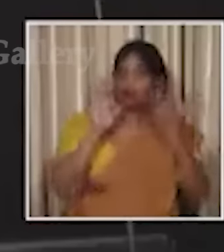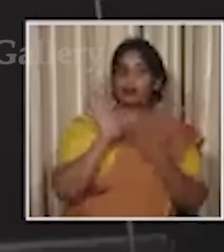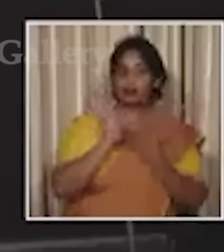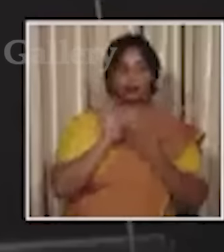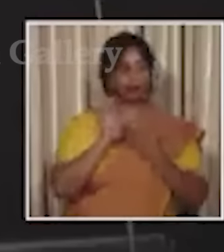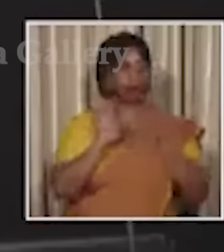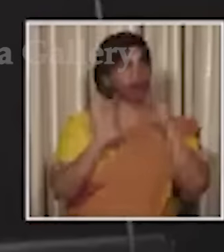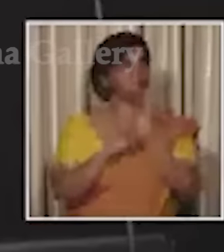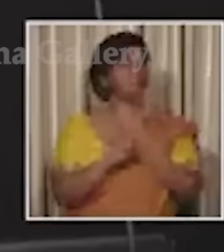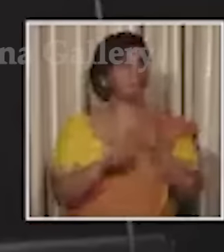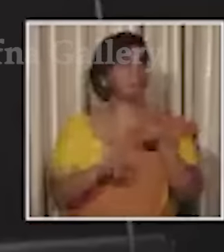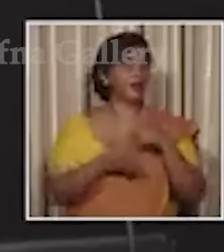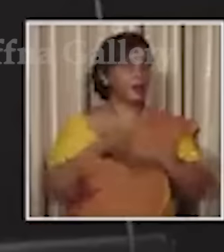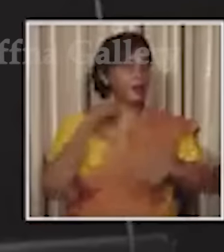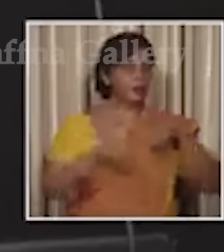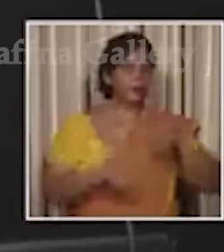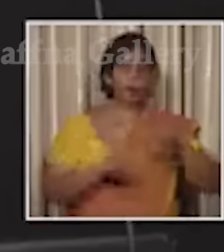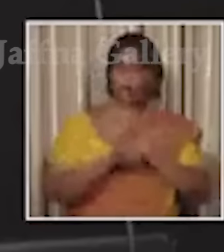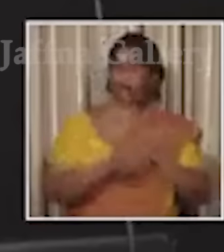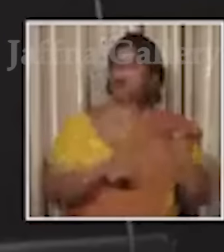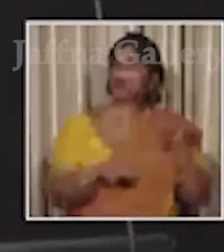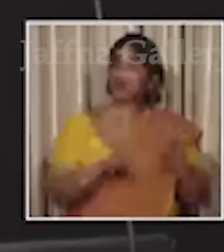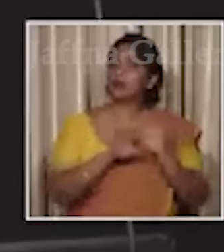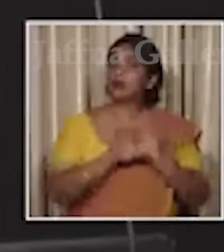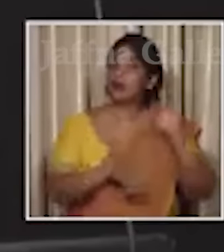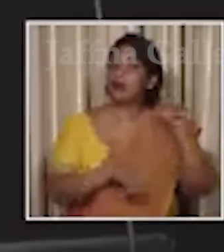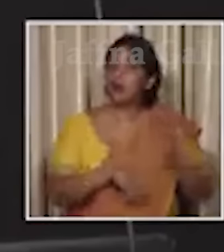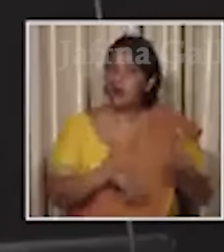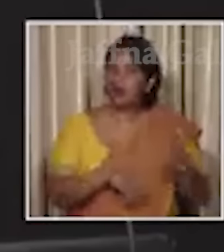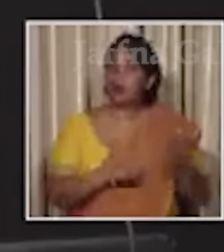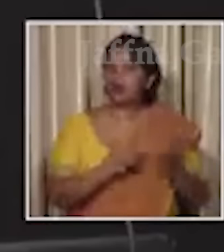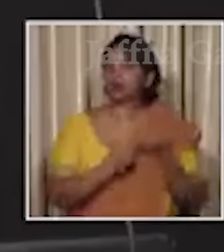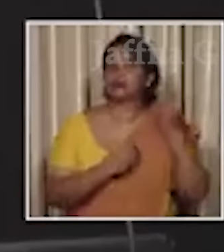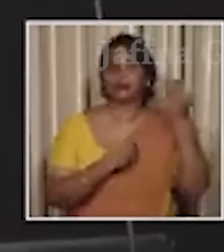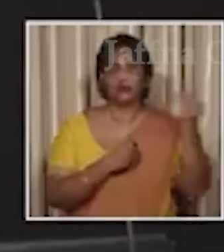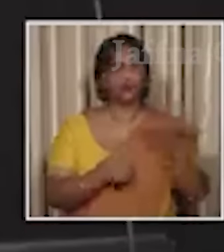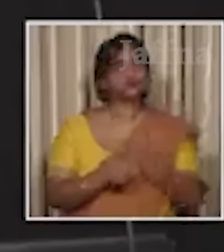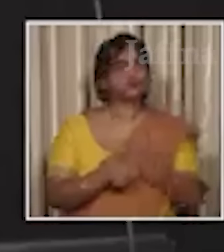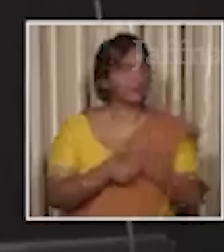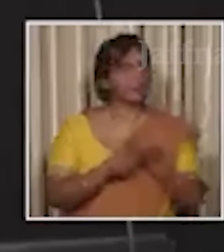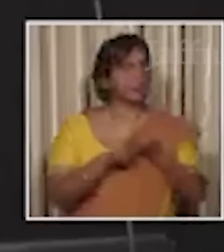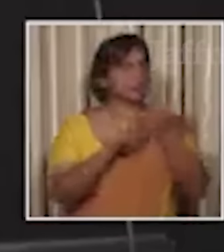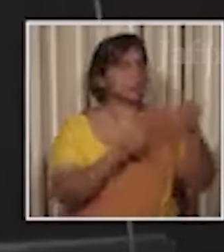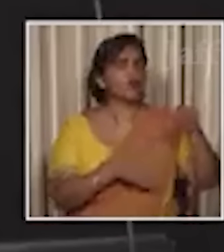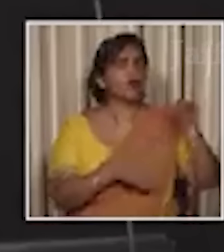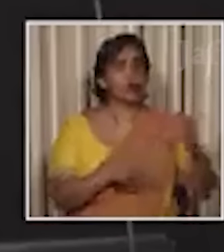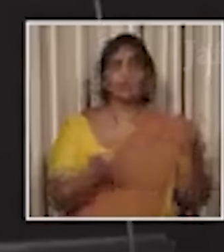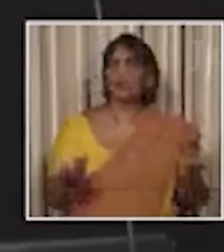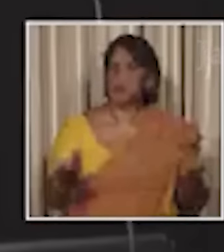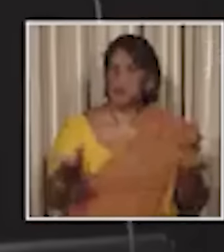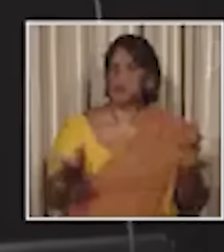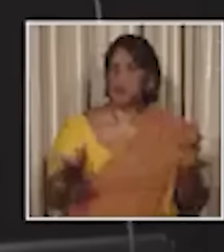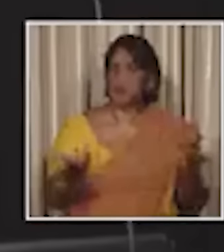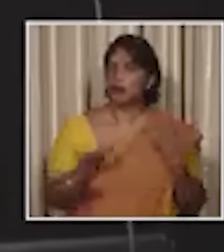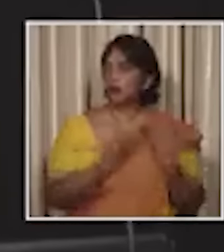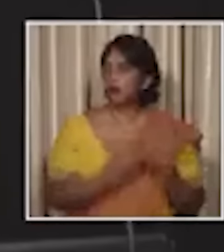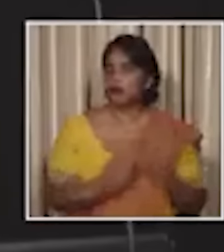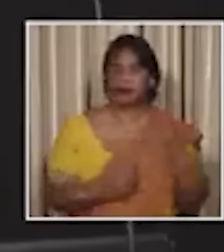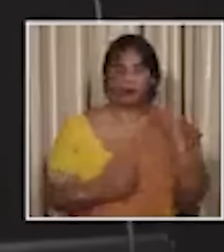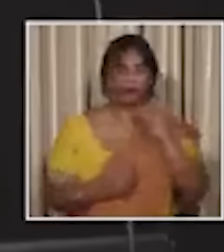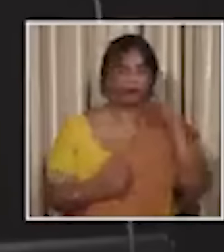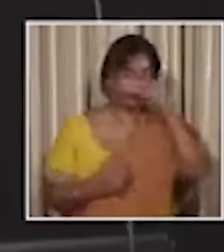ஒப்படைத்திருக்கிறார்கள், நான் ஒப்படைக்கவில்லை, யாரோ ஒப்படைத்திருக்கிறார்கள். கொழும்பிலே உள்ள ஒரு பாடசாலையிலே மைத்ரிபால சிறிசேன அவர்கள் சென்று பார்க்கிற பொழுது அந்த